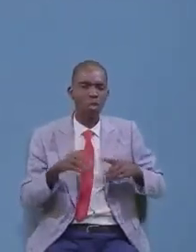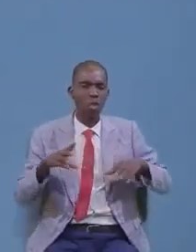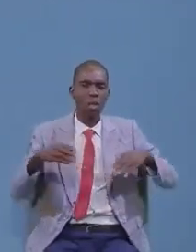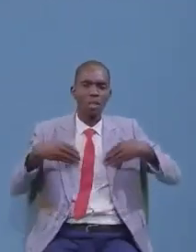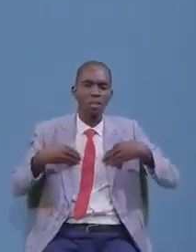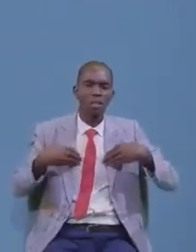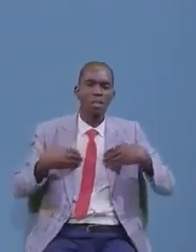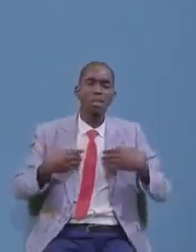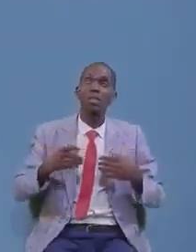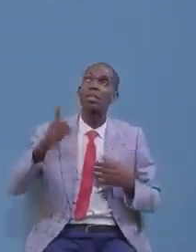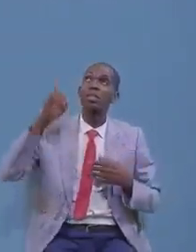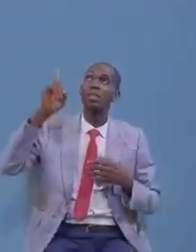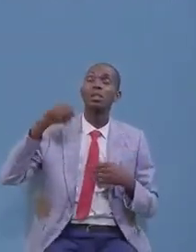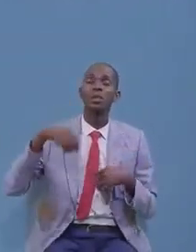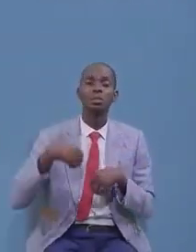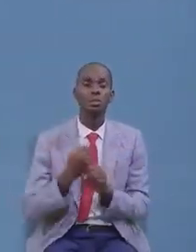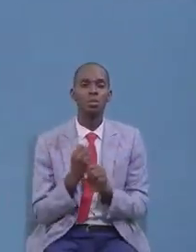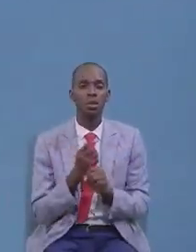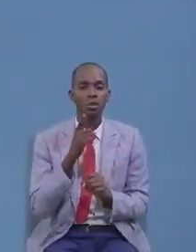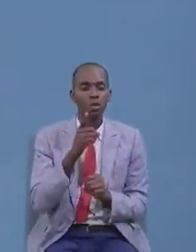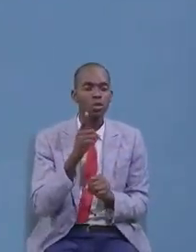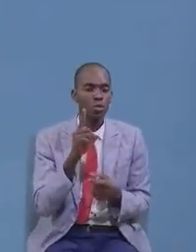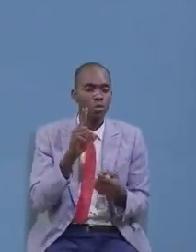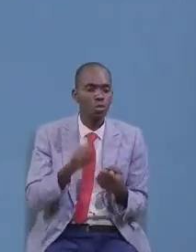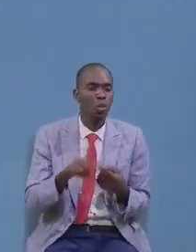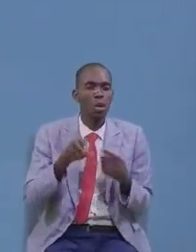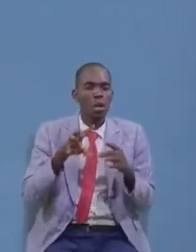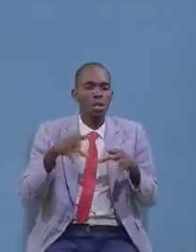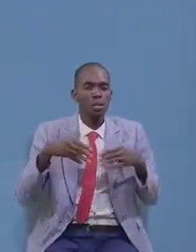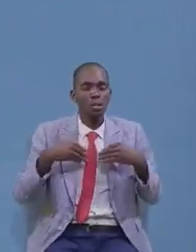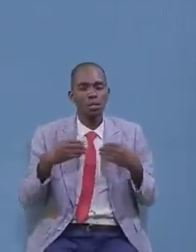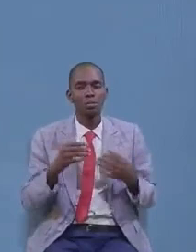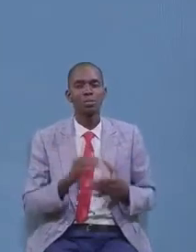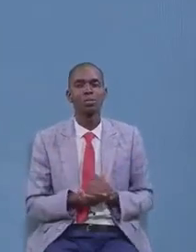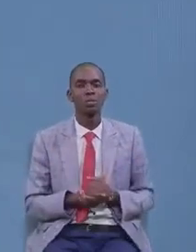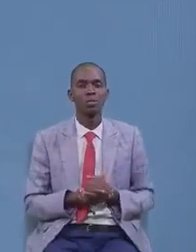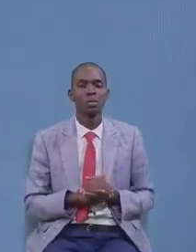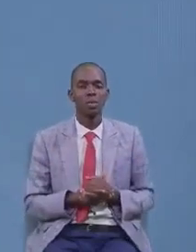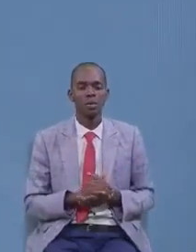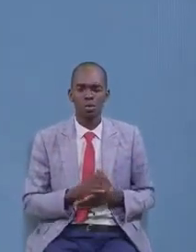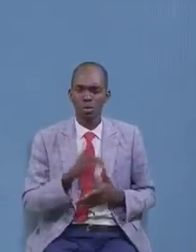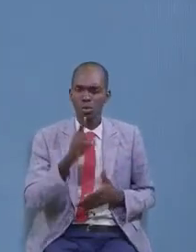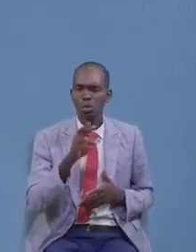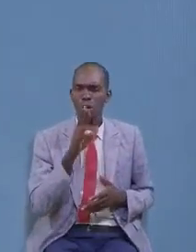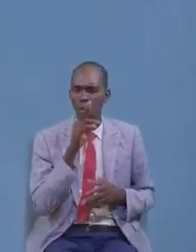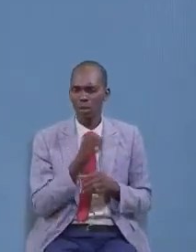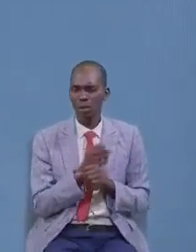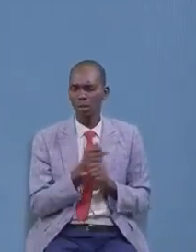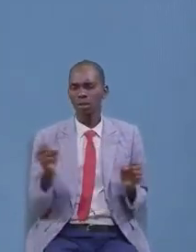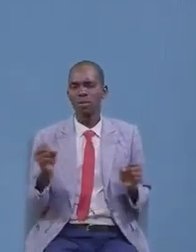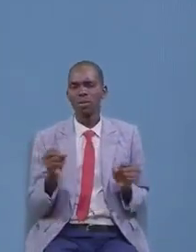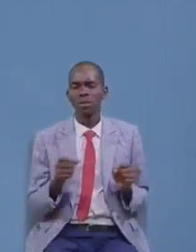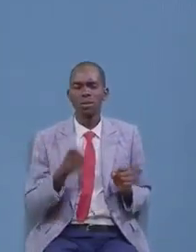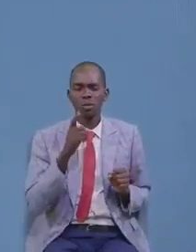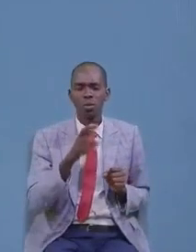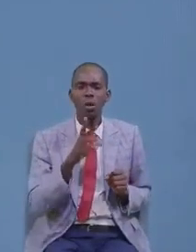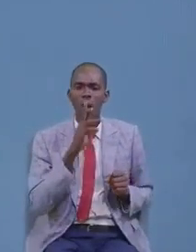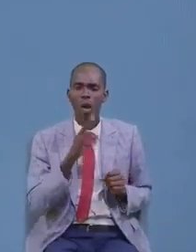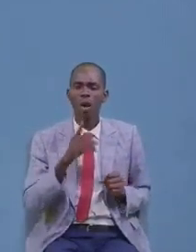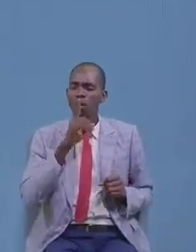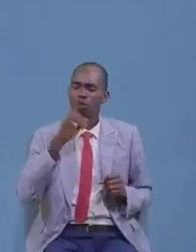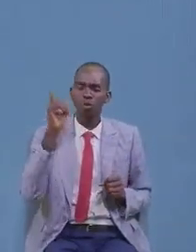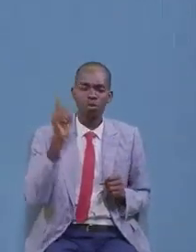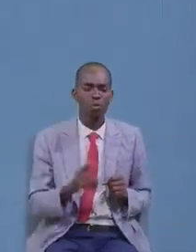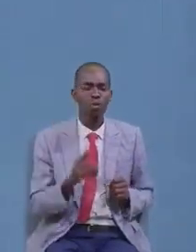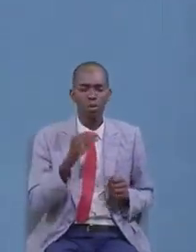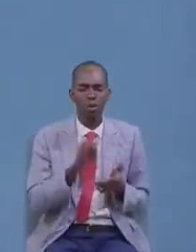to accept. ఆయన మిమ్మును తనను అంగీకరించేలా చేశారు. You are saved. మీరు రక్షించబడ్డారు. You are sure that you are going